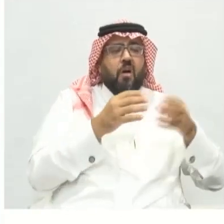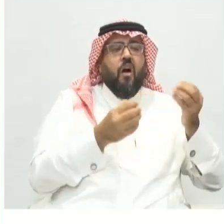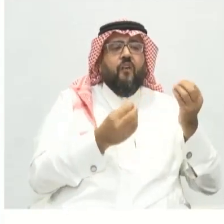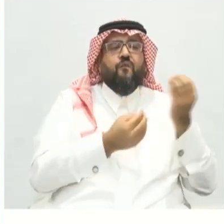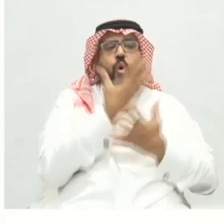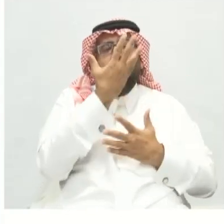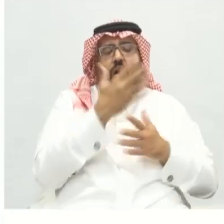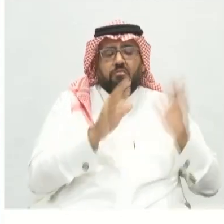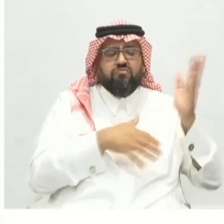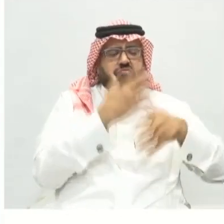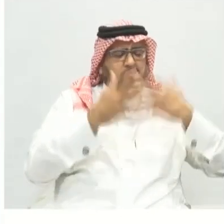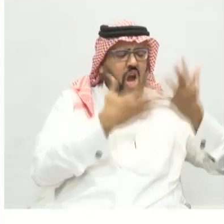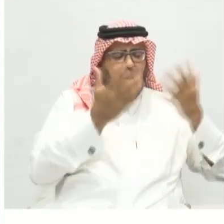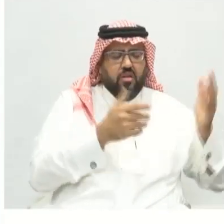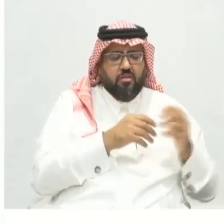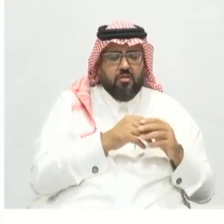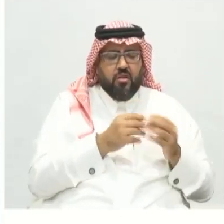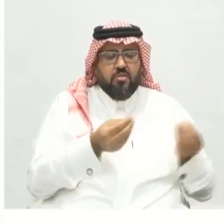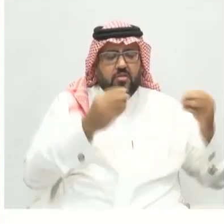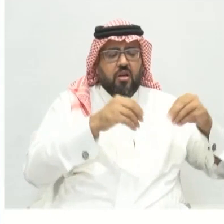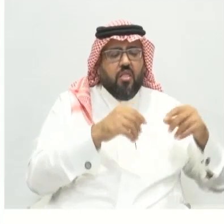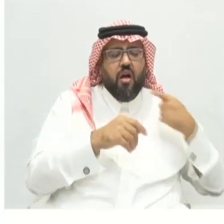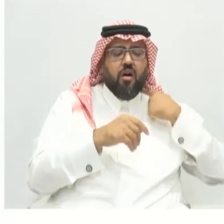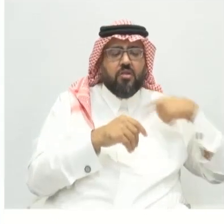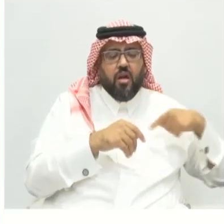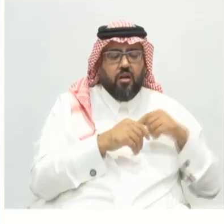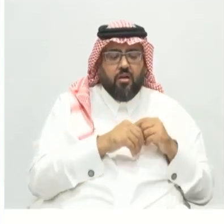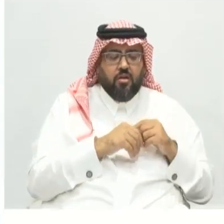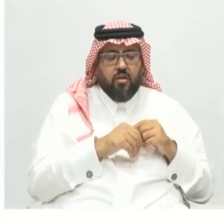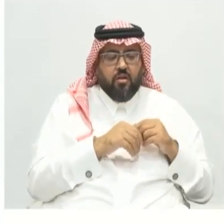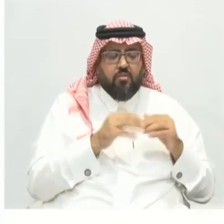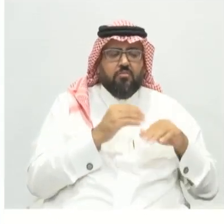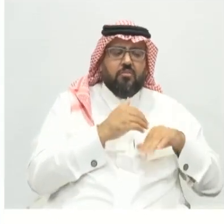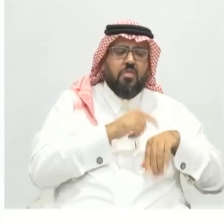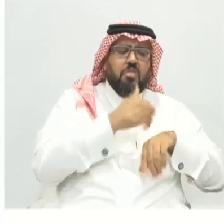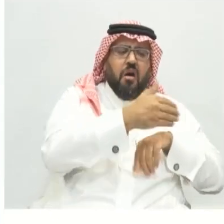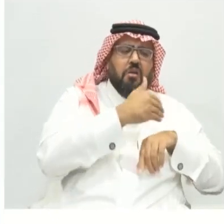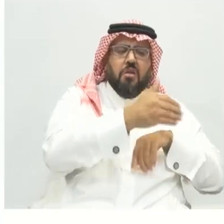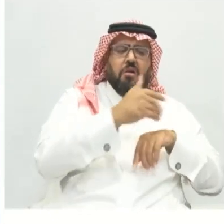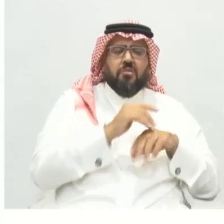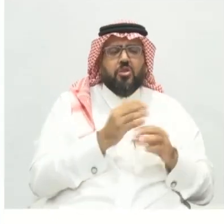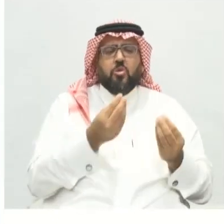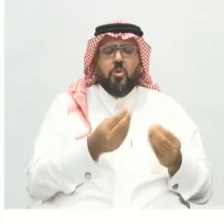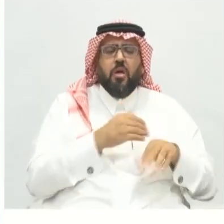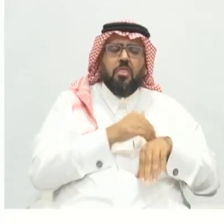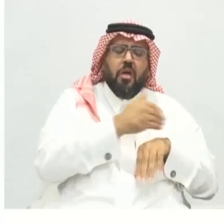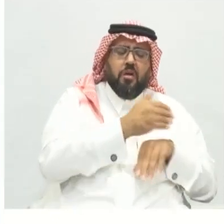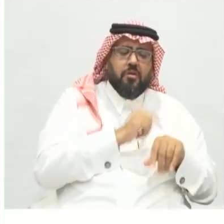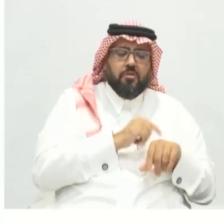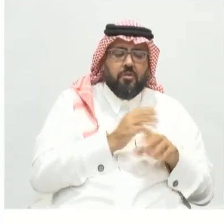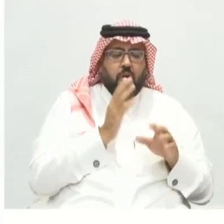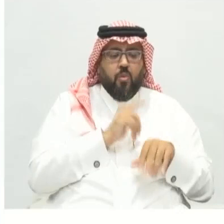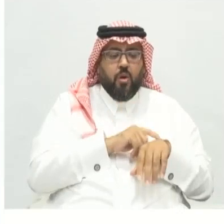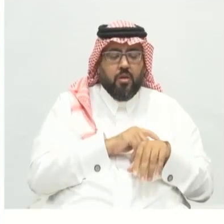اعمال عن الامكانيات المتوفره التاجيل والمماطله في المشروع لان بسبب عدم وجود موعد